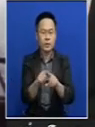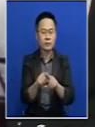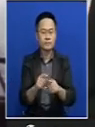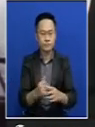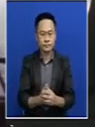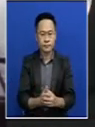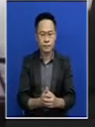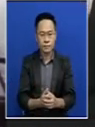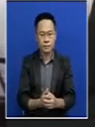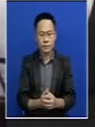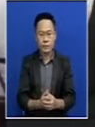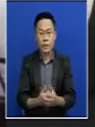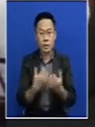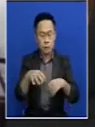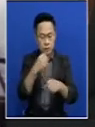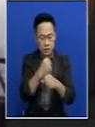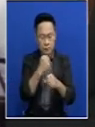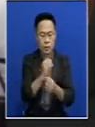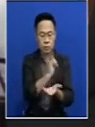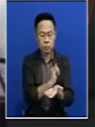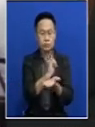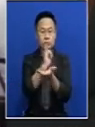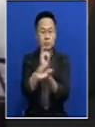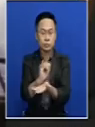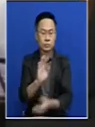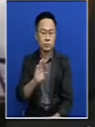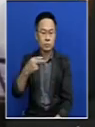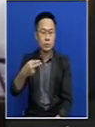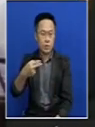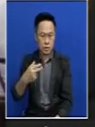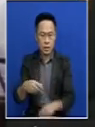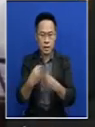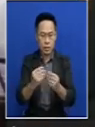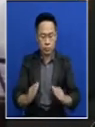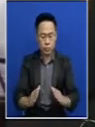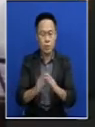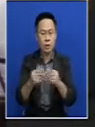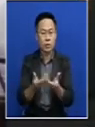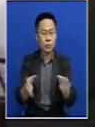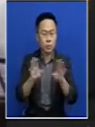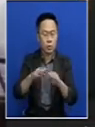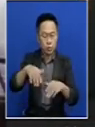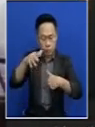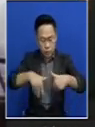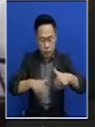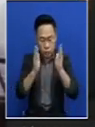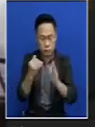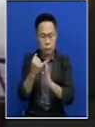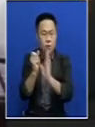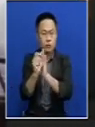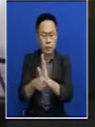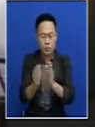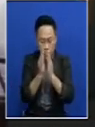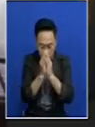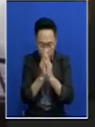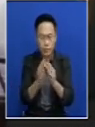วงสวรรค์ค่ะแล้วก็จะมีการนำร่างนะคะของคุณบรรหารศิลปะอาชาขึ้นมาตั้งไว้เพื่อให้ครอบครัวแล้วก็ชาวจังหวัดสุพรรณบุรีได้เดินท